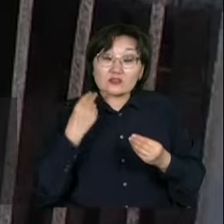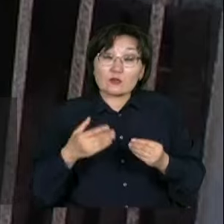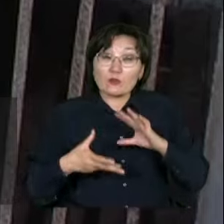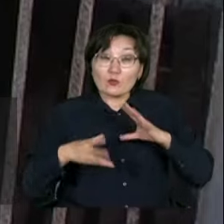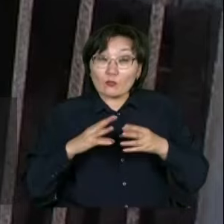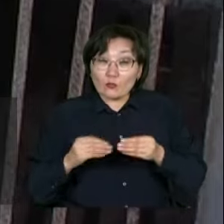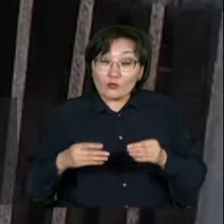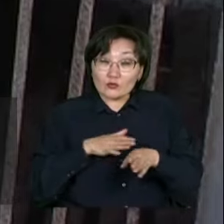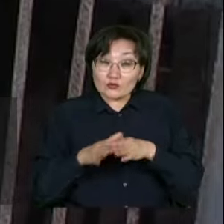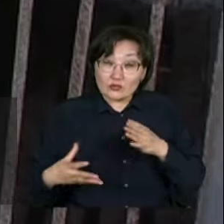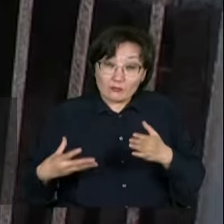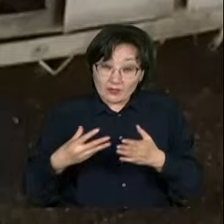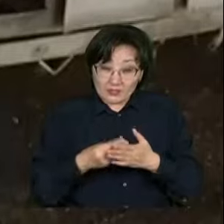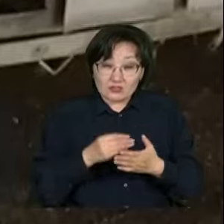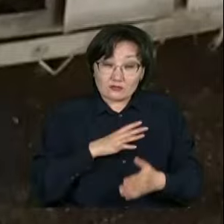полностью погашена.